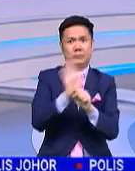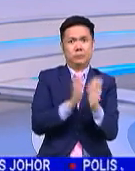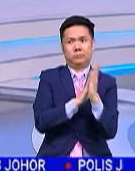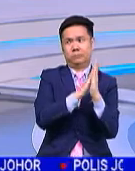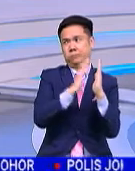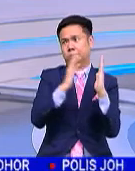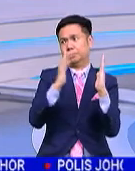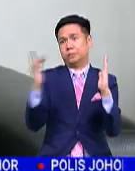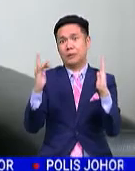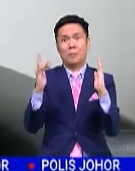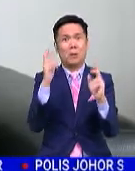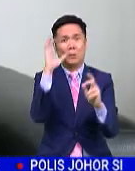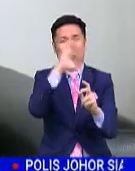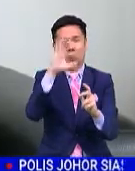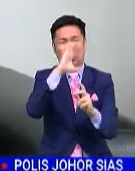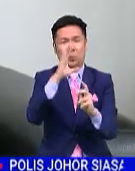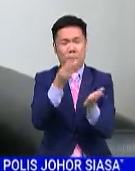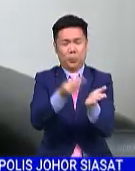COVID-19.